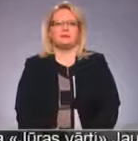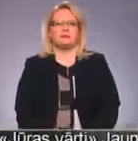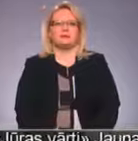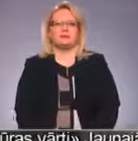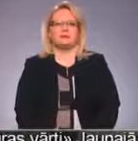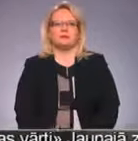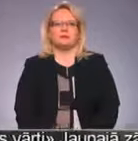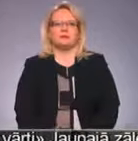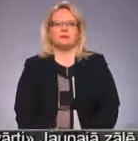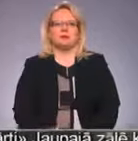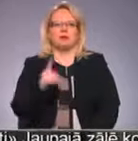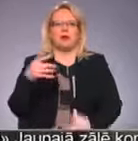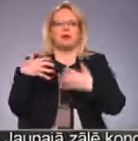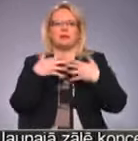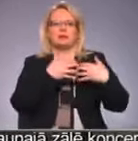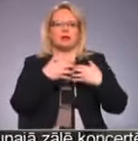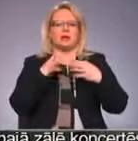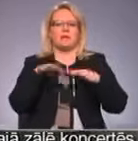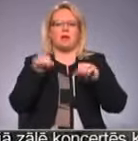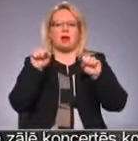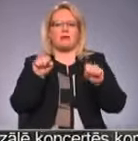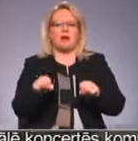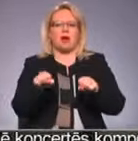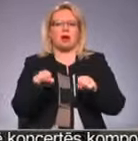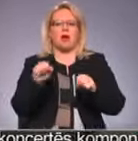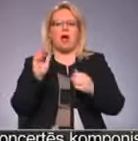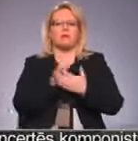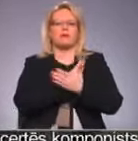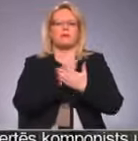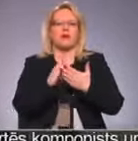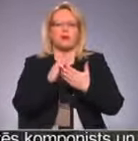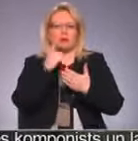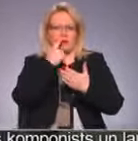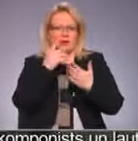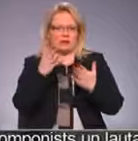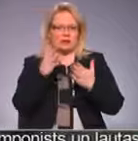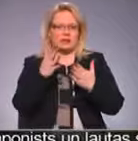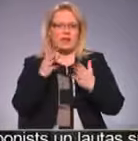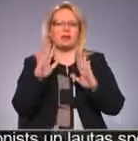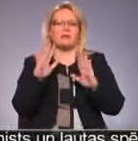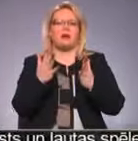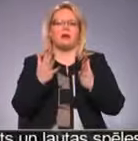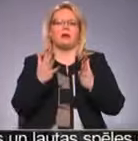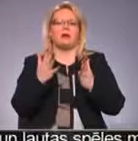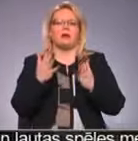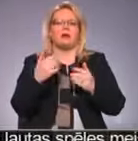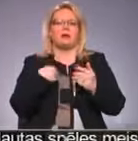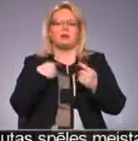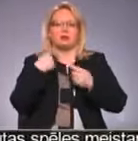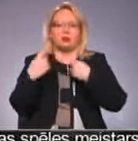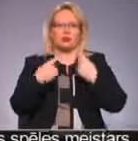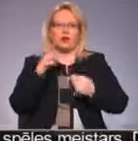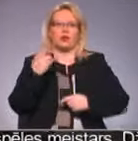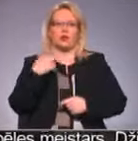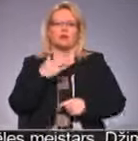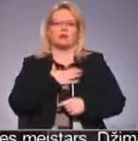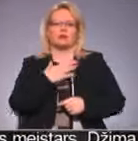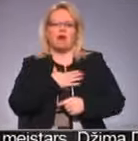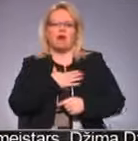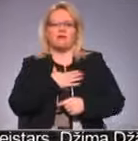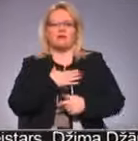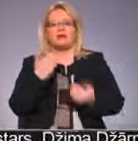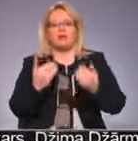Tā ir jau cīņa par varu, protams, absolūti izteikti, jā. Bet, es, protams, runāju no savas